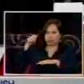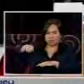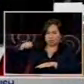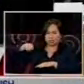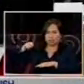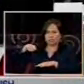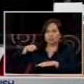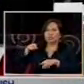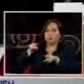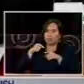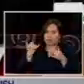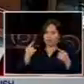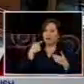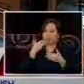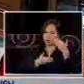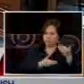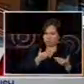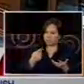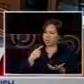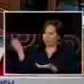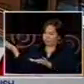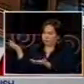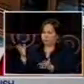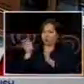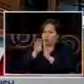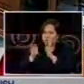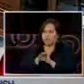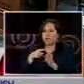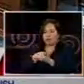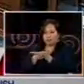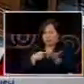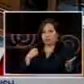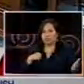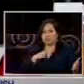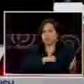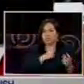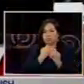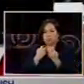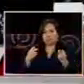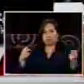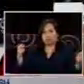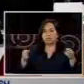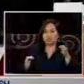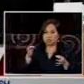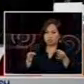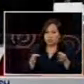nandyan ang proseso, nandyan ang konstitusyon, at nandyan po kayo as Senator Judges. And